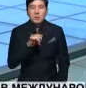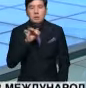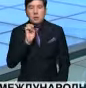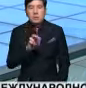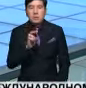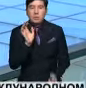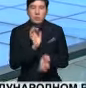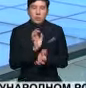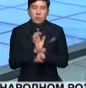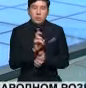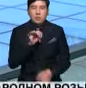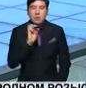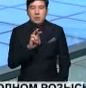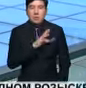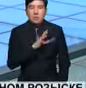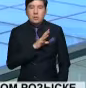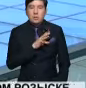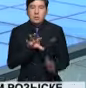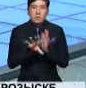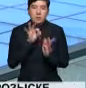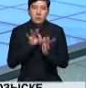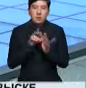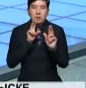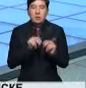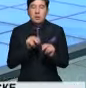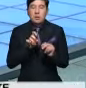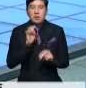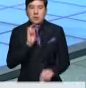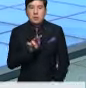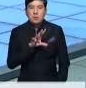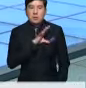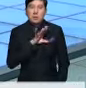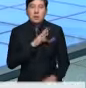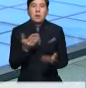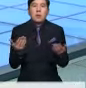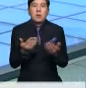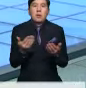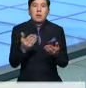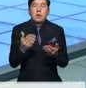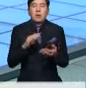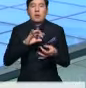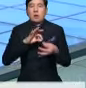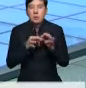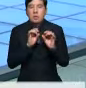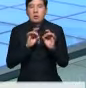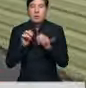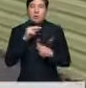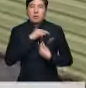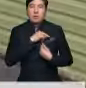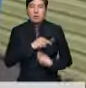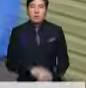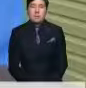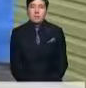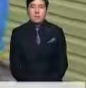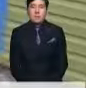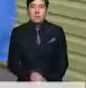мусором. Кроме того, нынешние выборы обещают стать самыми непредсказуемыми. Какова обстановка в США, расскажут мои коллеги. «Мы